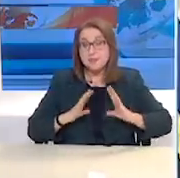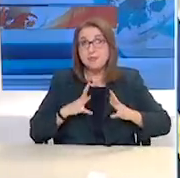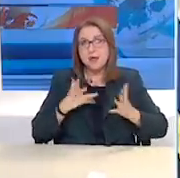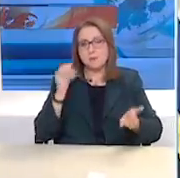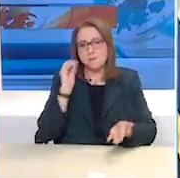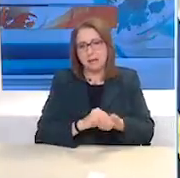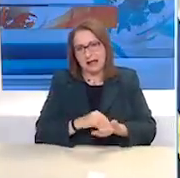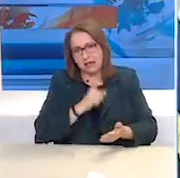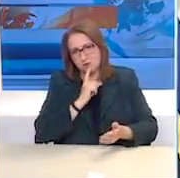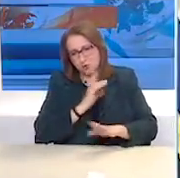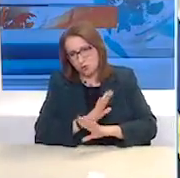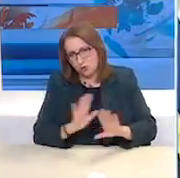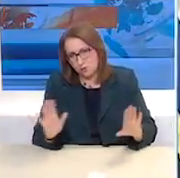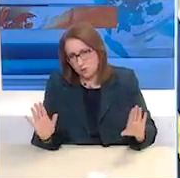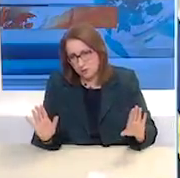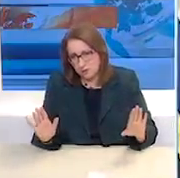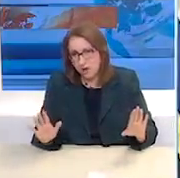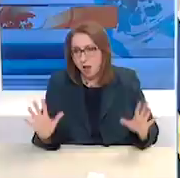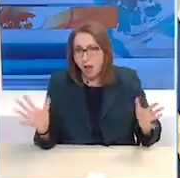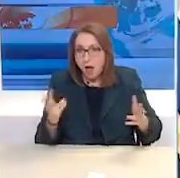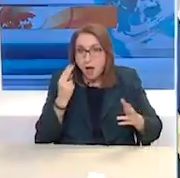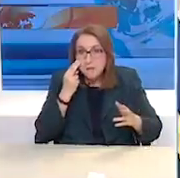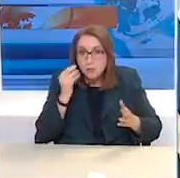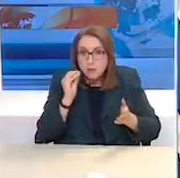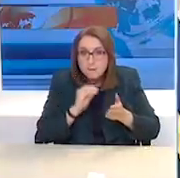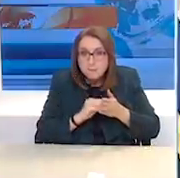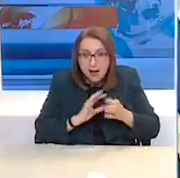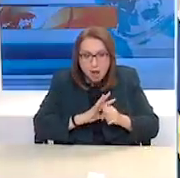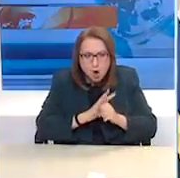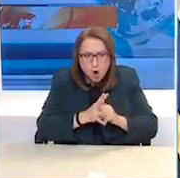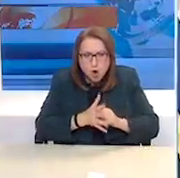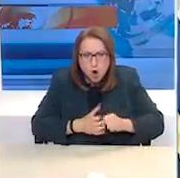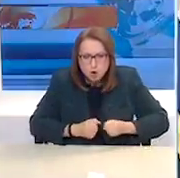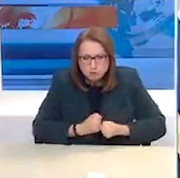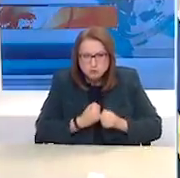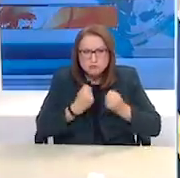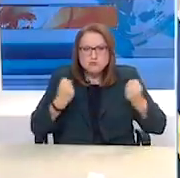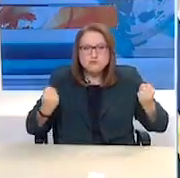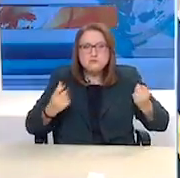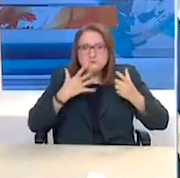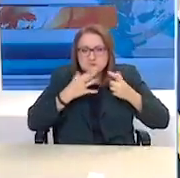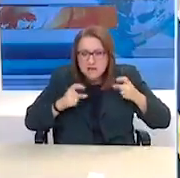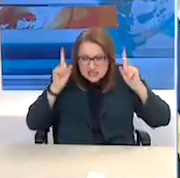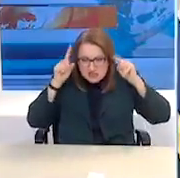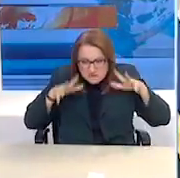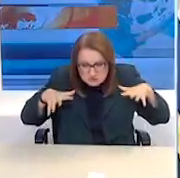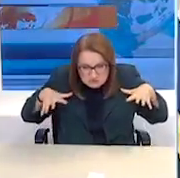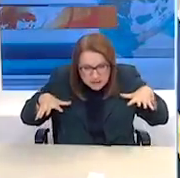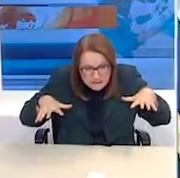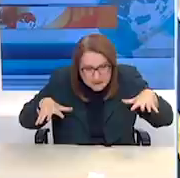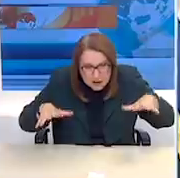κατάσταση ραγδαίας εκθετικής δραστηριότητας του ιού, αναγκάζει να τηρήσει περισσότερα μέτρα. Και βλέπετε χώρες οι